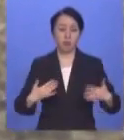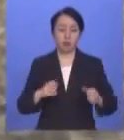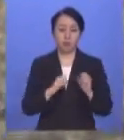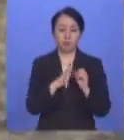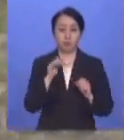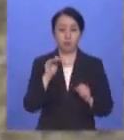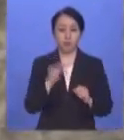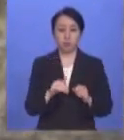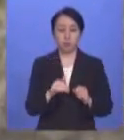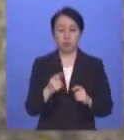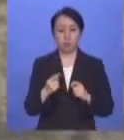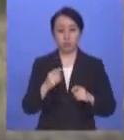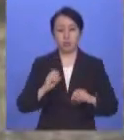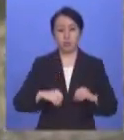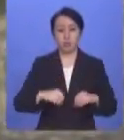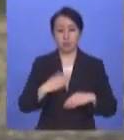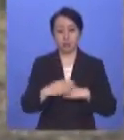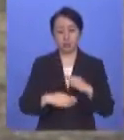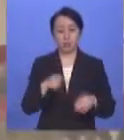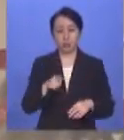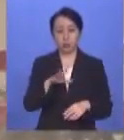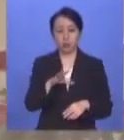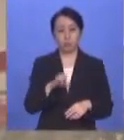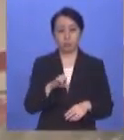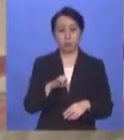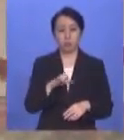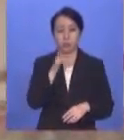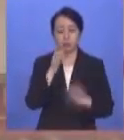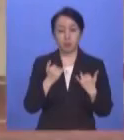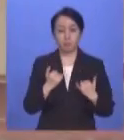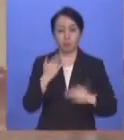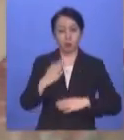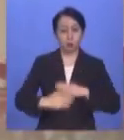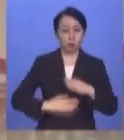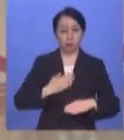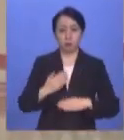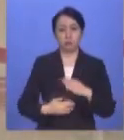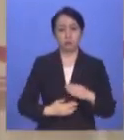14 тысяч зерновых сеялок, 1500 современных посевных комплексов.